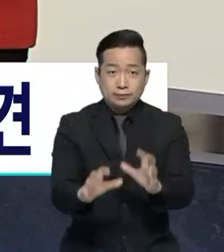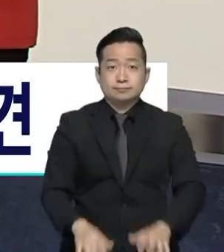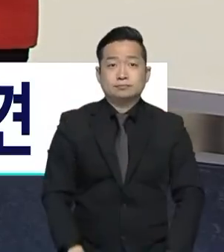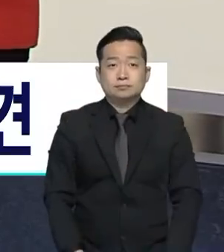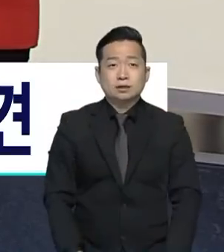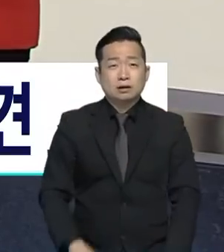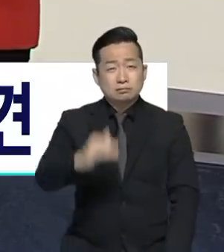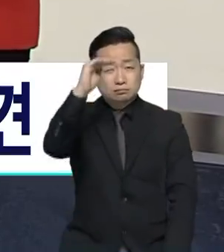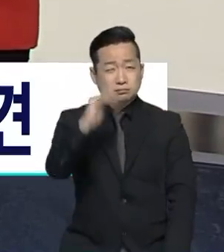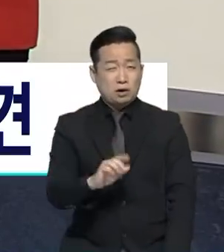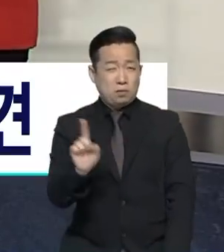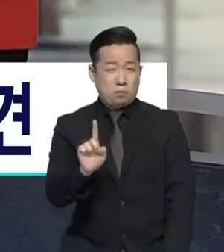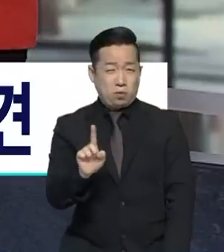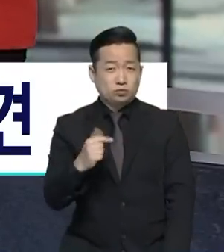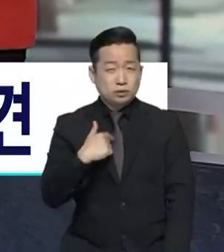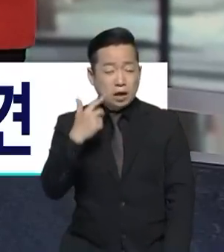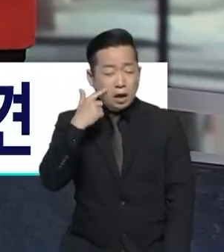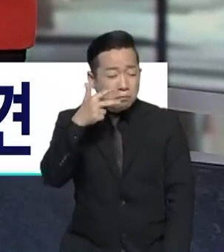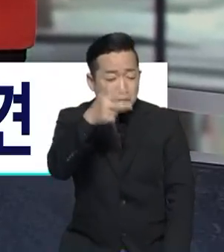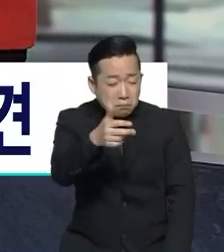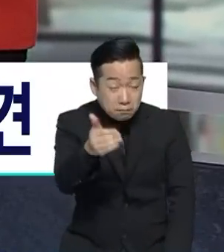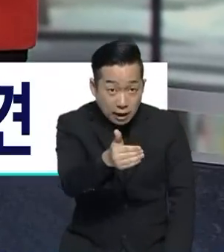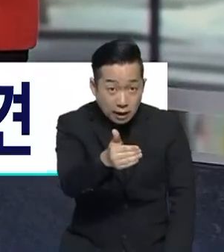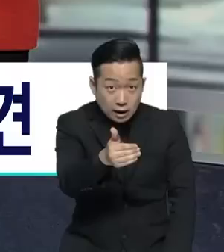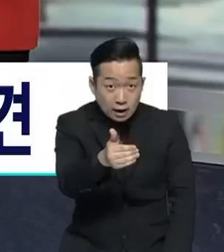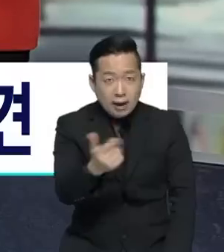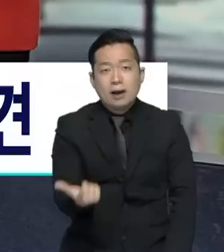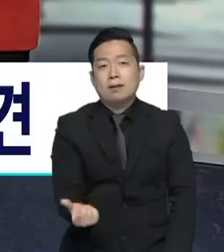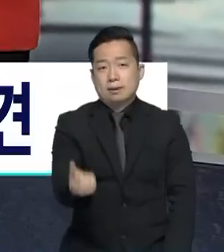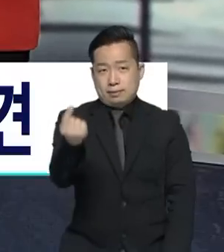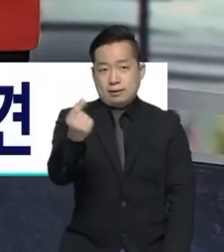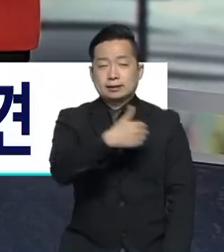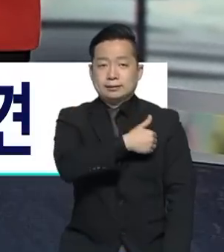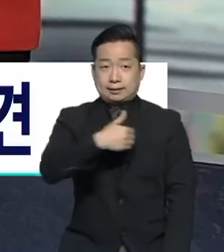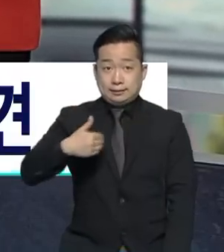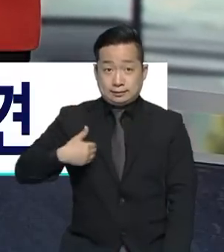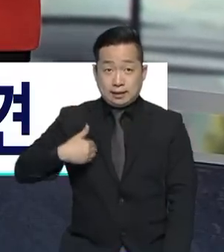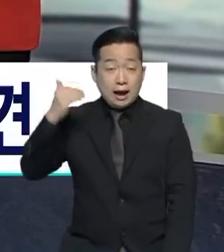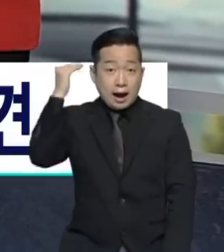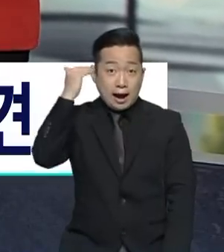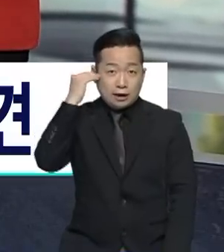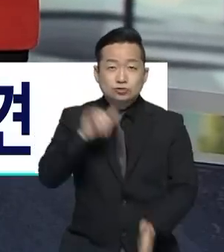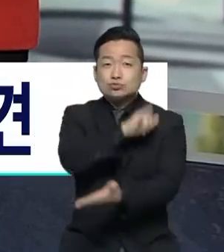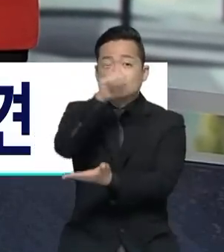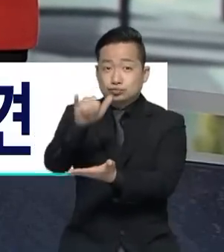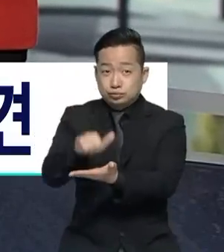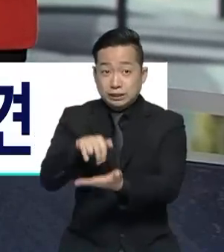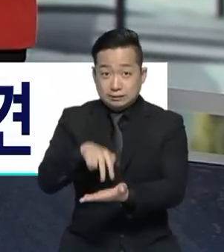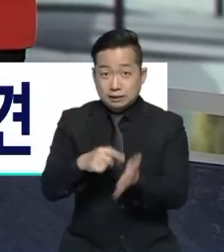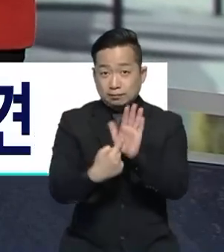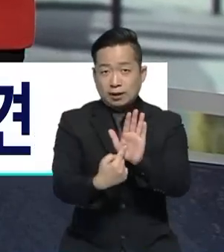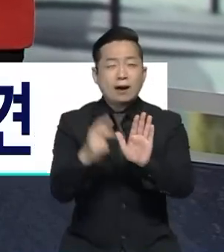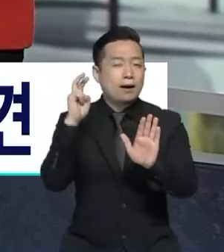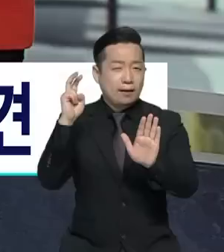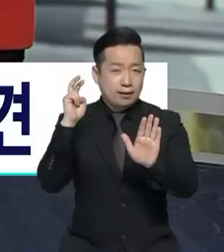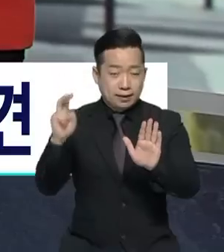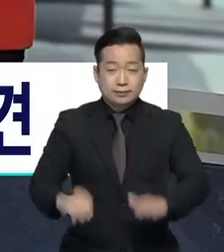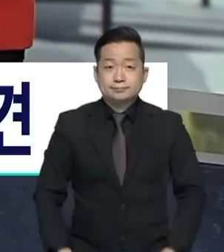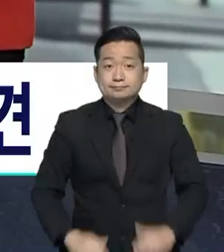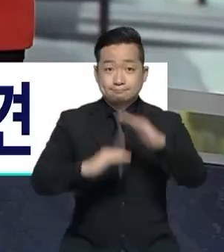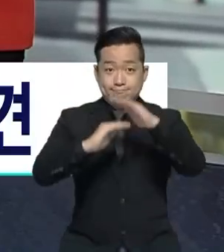엽니다 어떤 얘기를 할지 저희가 취재를 해봤는데 최대한 빨리 또 당당히 한국에 들어가겠다는 입장을 밝힐 걸로